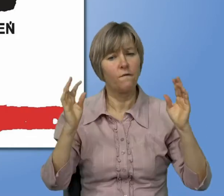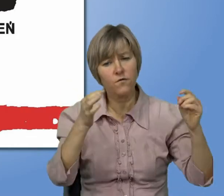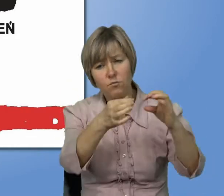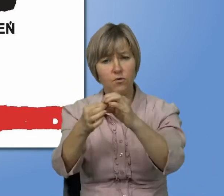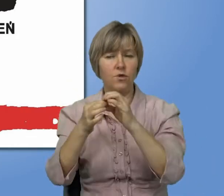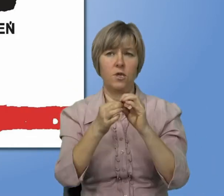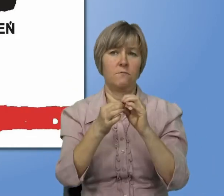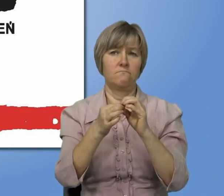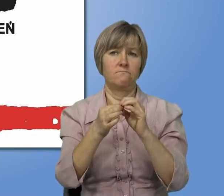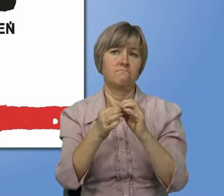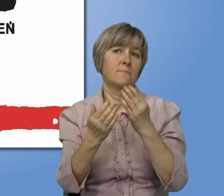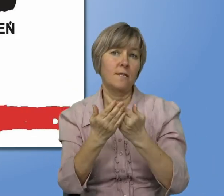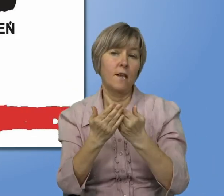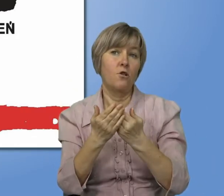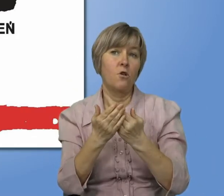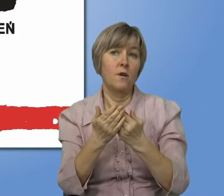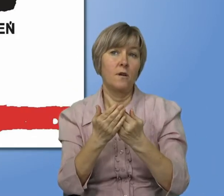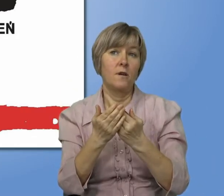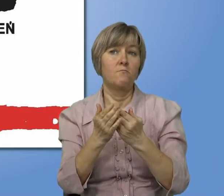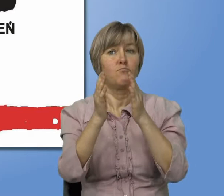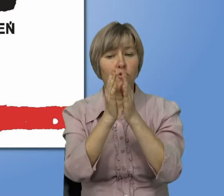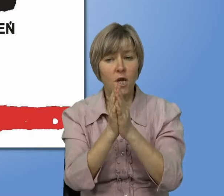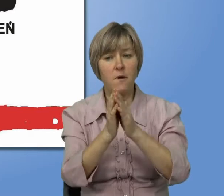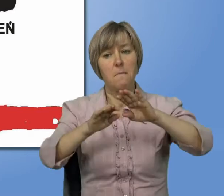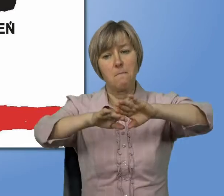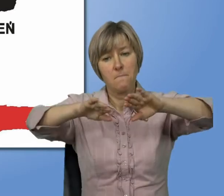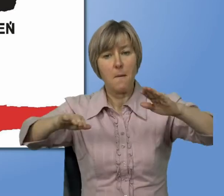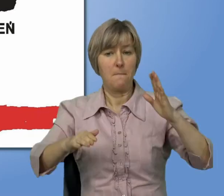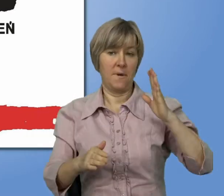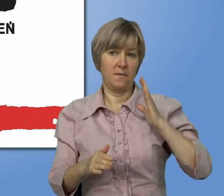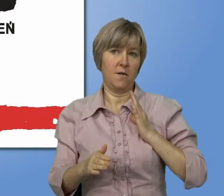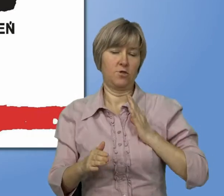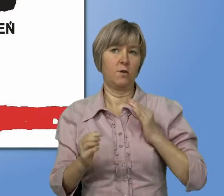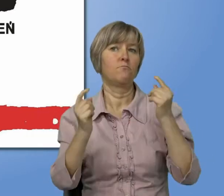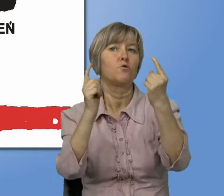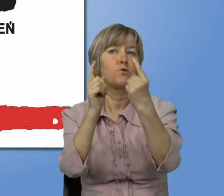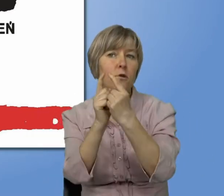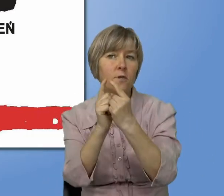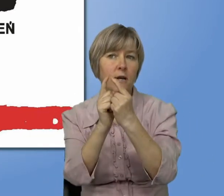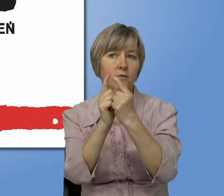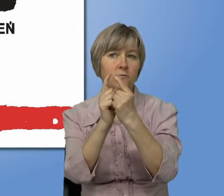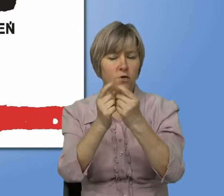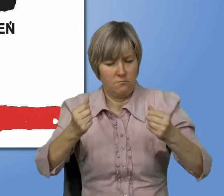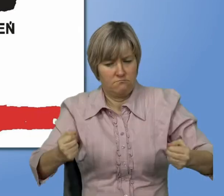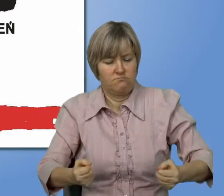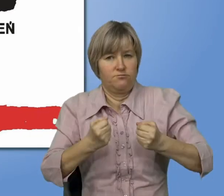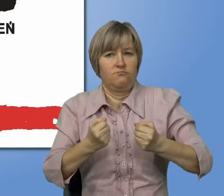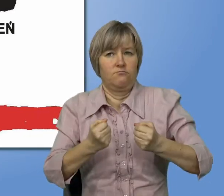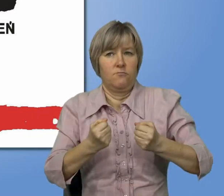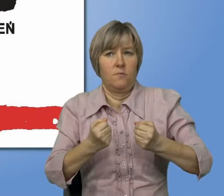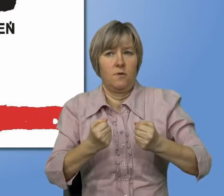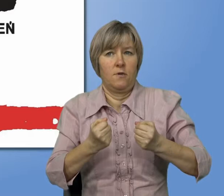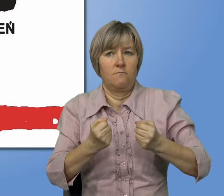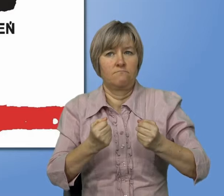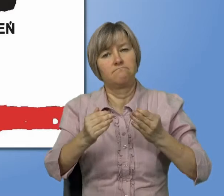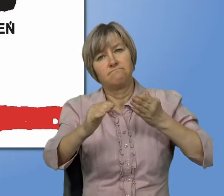przestrzenią nadal, w której możemy się bezpiecznie spotkać, no i wzmocnić się, wejść wzmocnieni